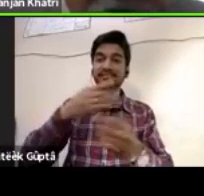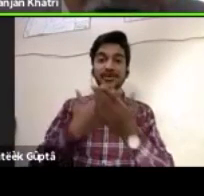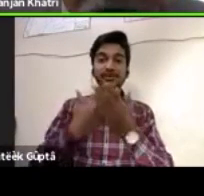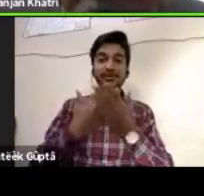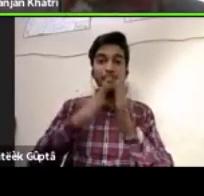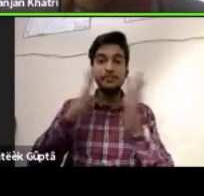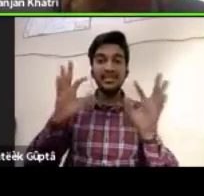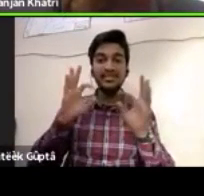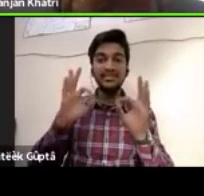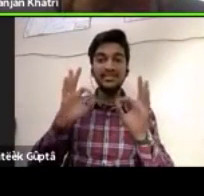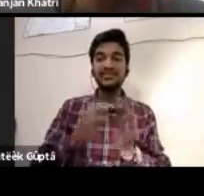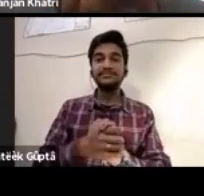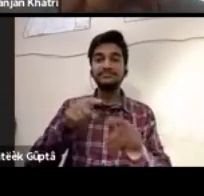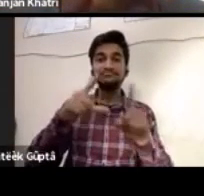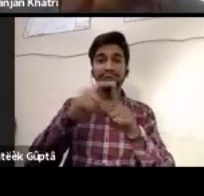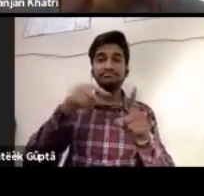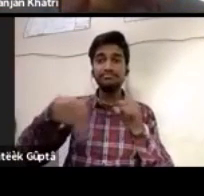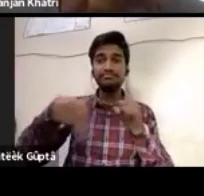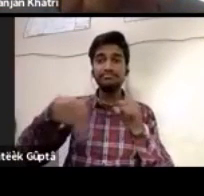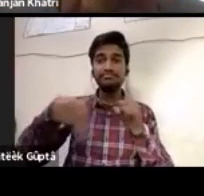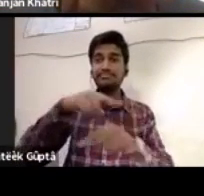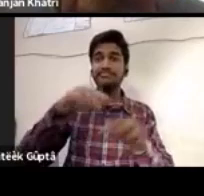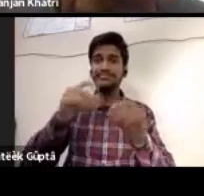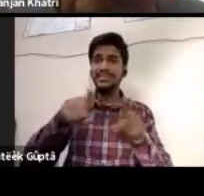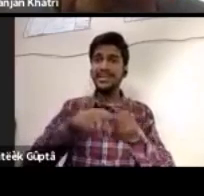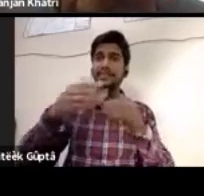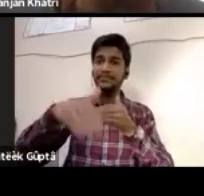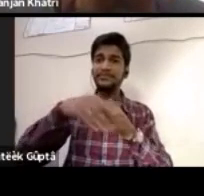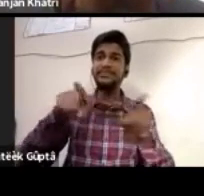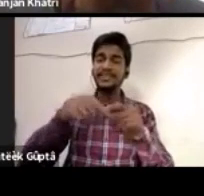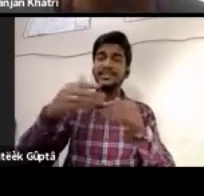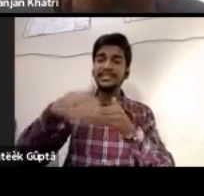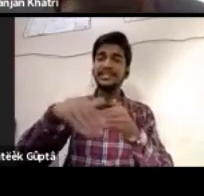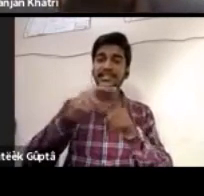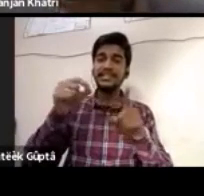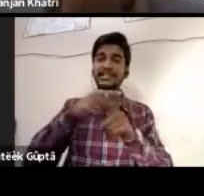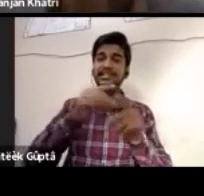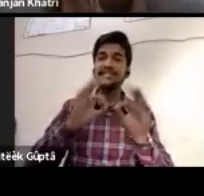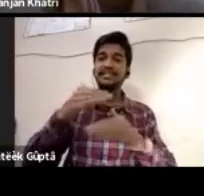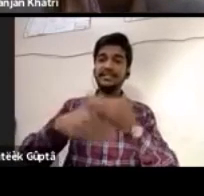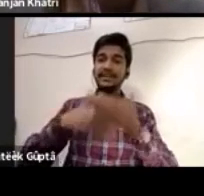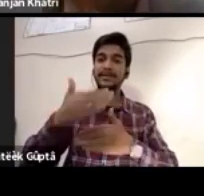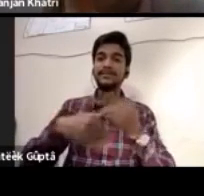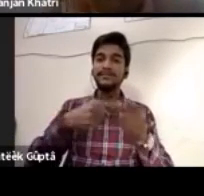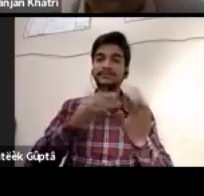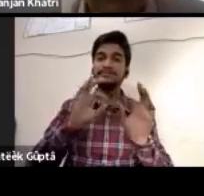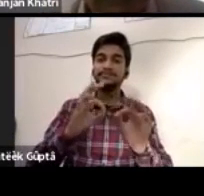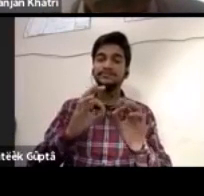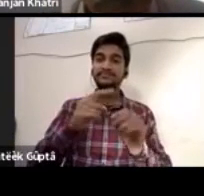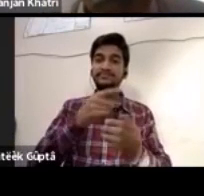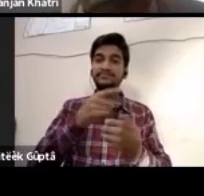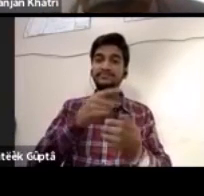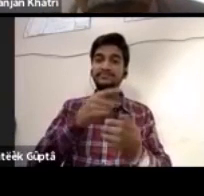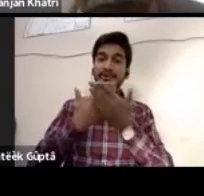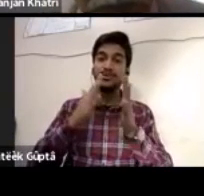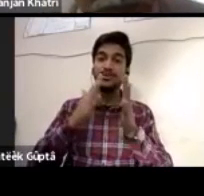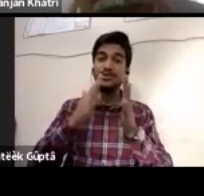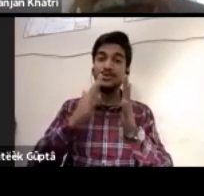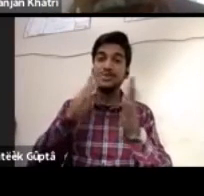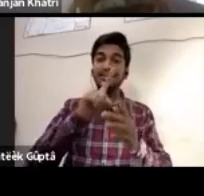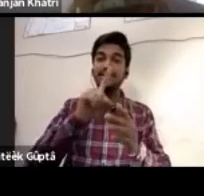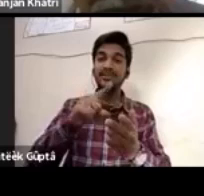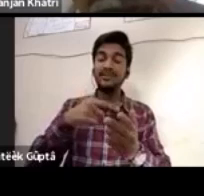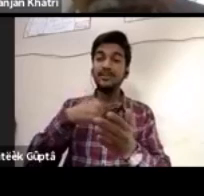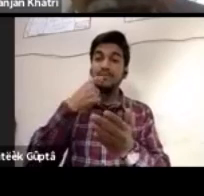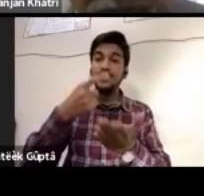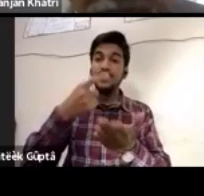अप, गॉड ब्लेस यू। थैंक यू निरंजन सर, थैंक यू सनी सर। सर, आई वुड रिक्वेस्ट यू टू प्लीज प्रेजेंट वर्चुअल